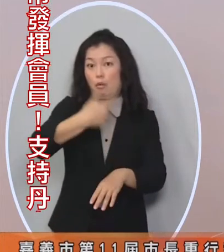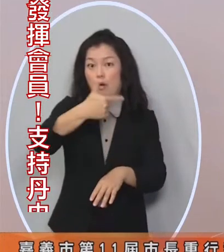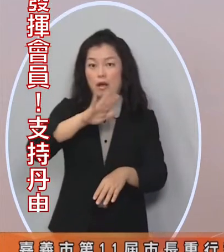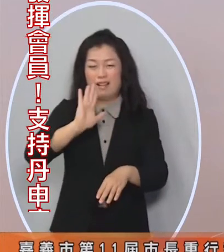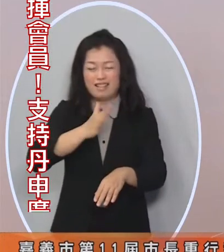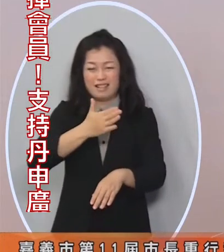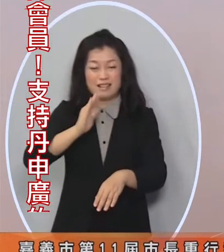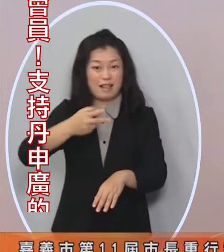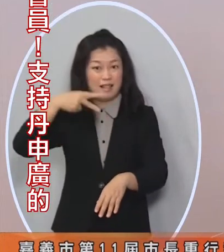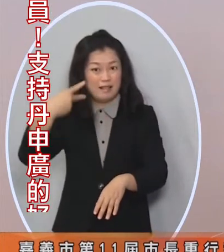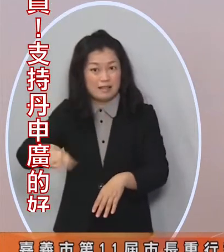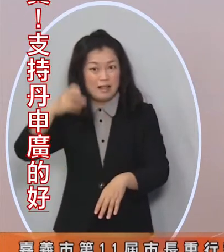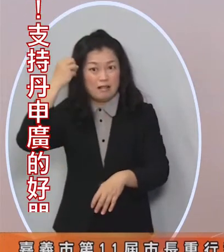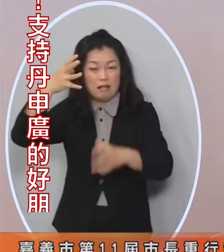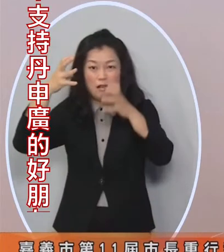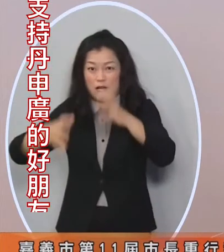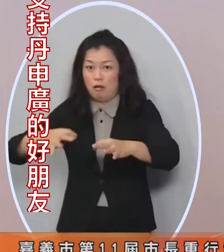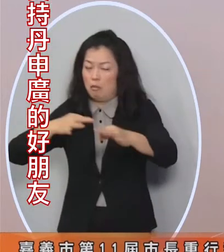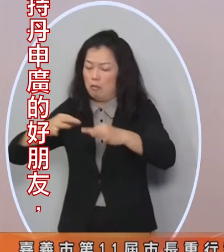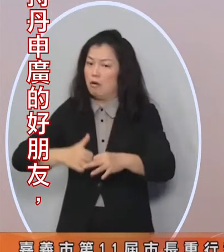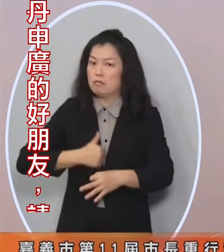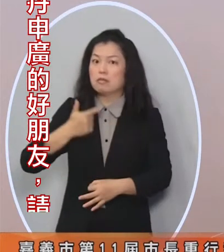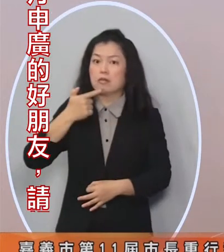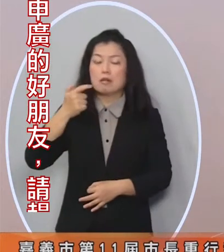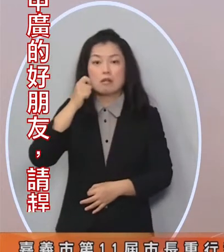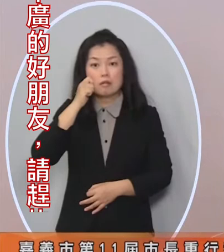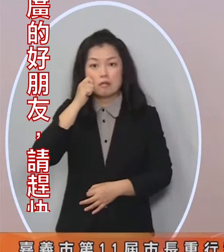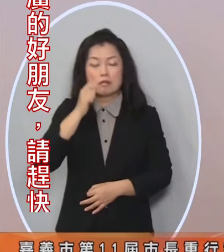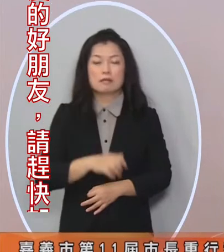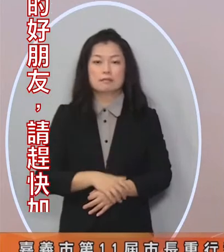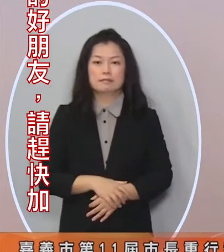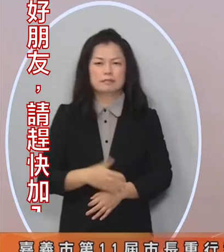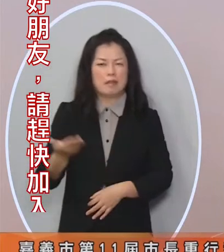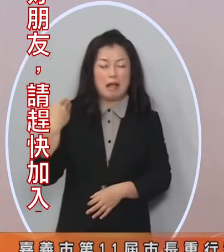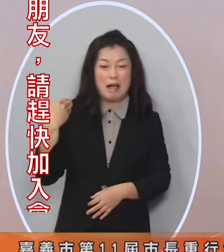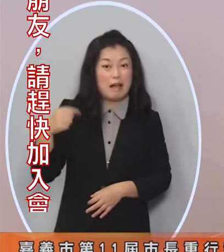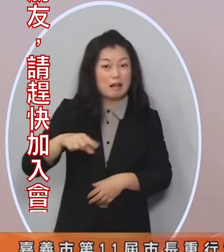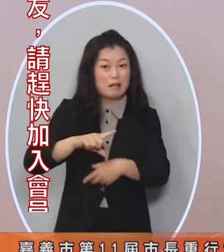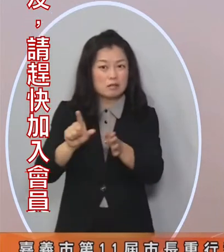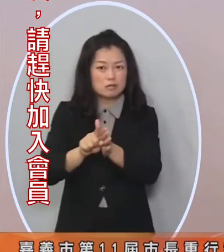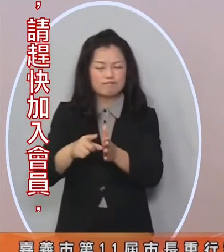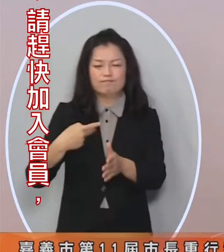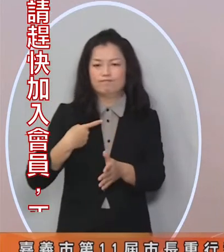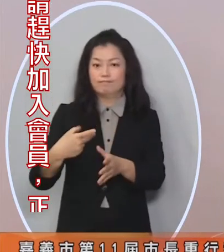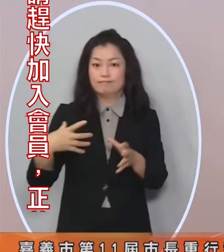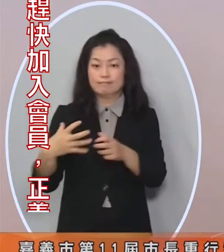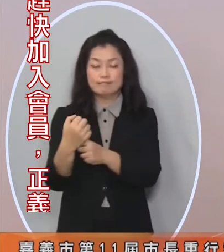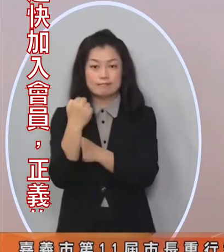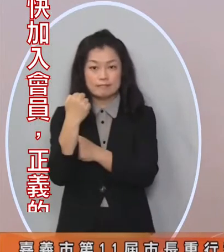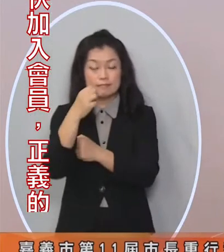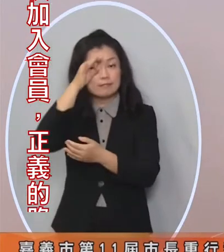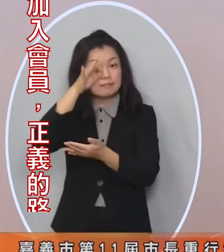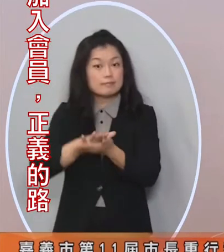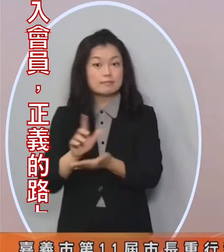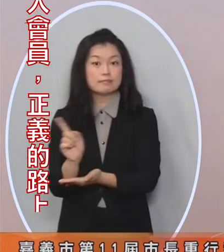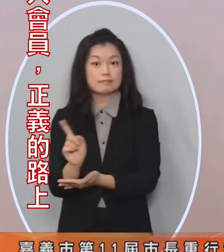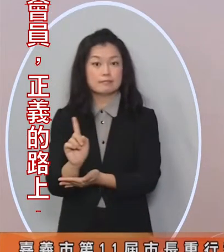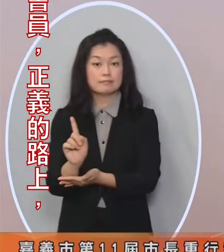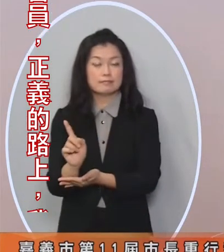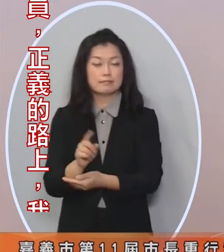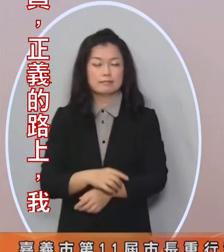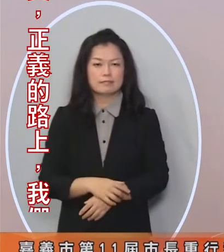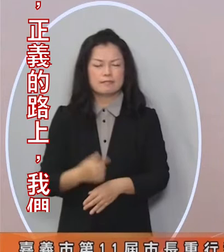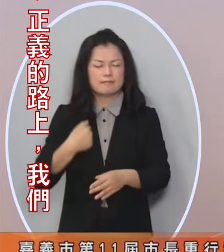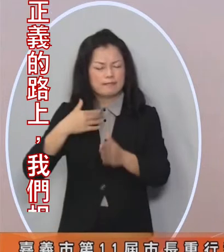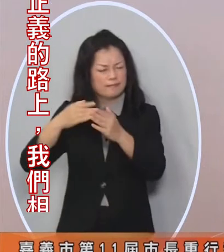难。所以三级警戒在那时候，我们大家共同努力之下，看到我们必须要